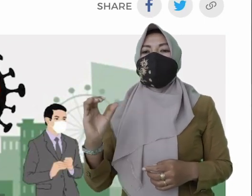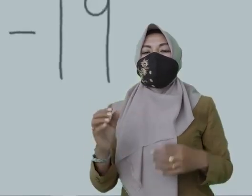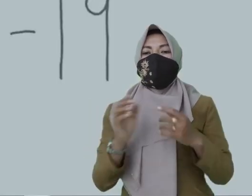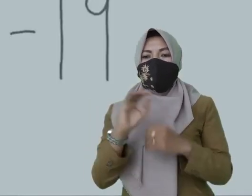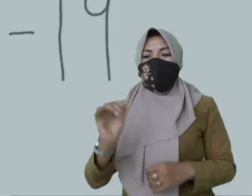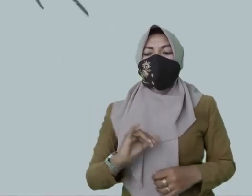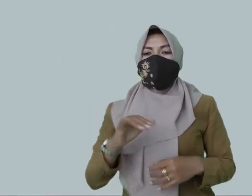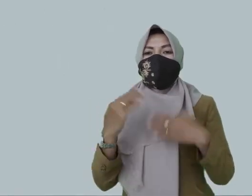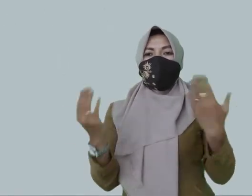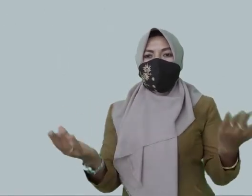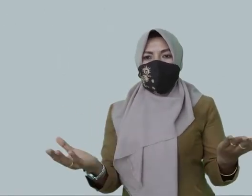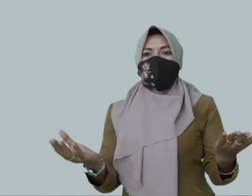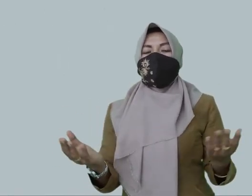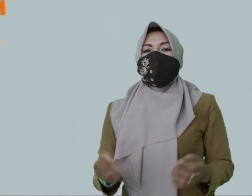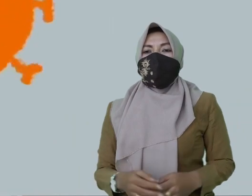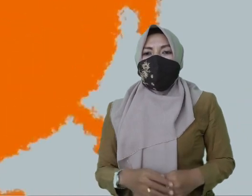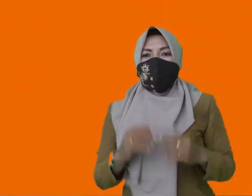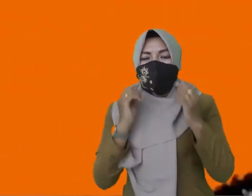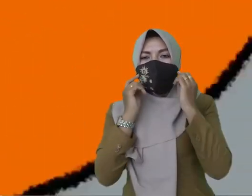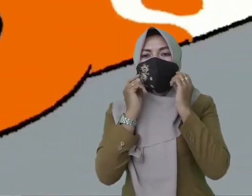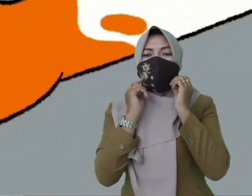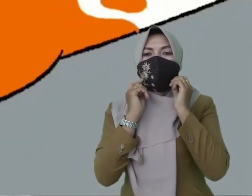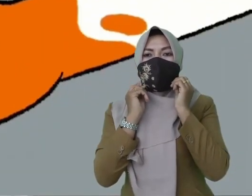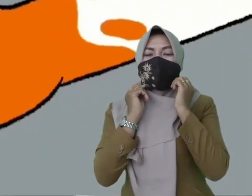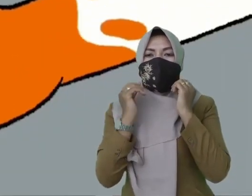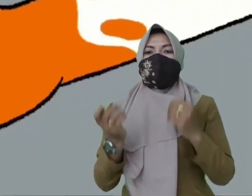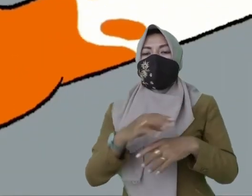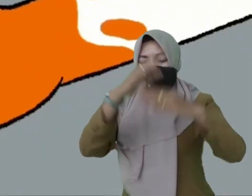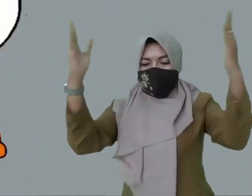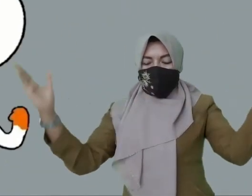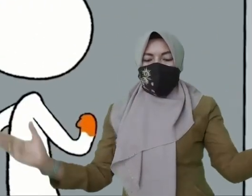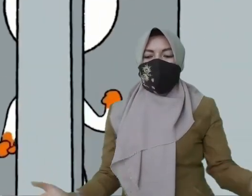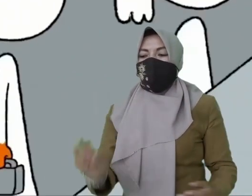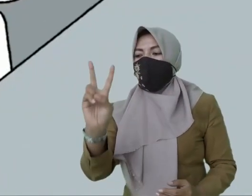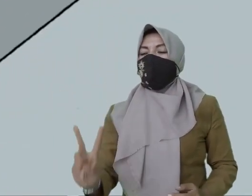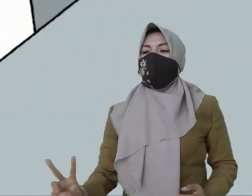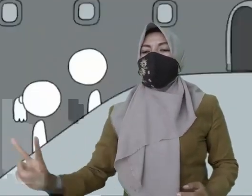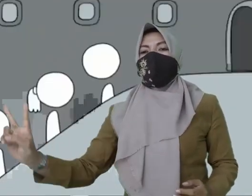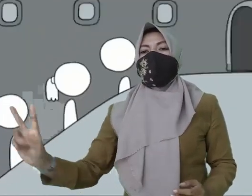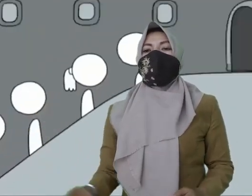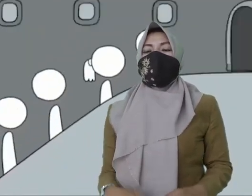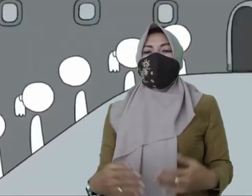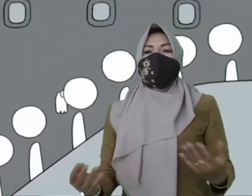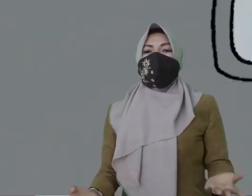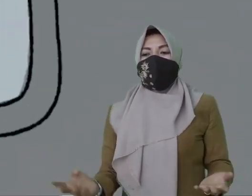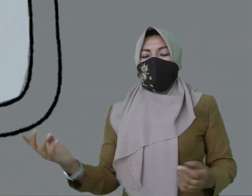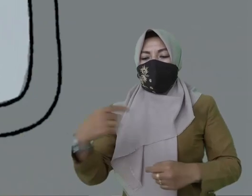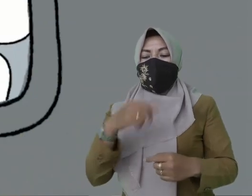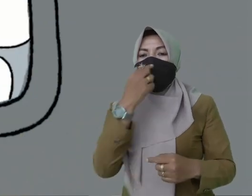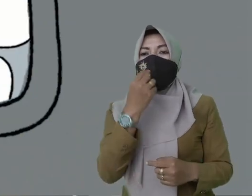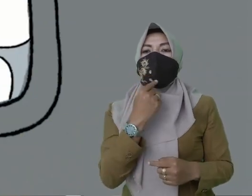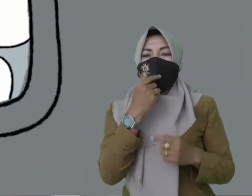semua. Oh, cara menularnya seperti itu, sangat mudah menular, sudah virusnya kecil, virusnya banyak, virusnya sangat mudah menular,